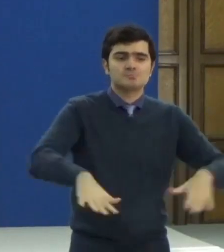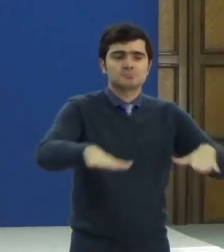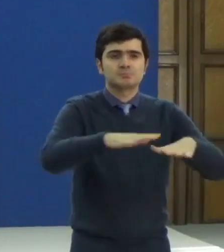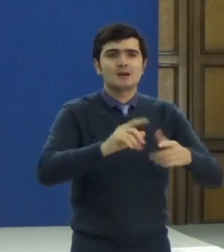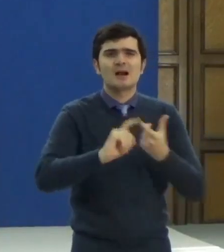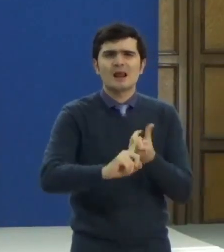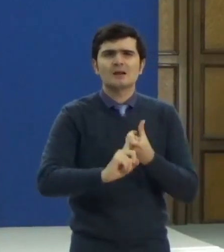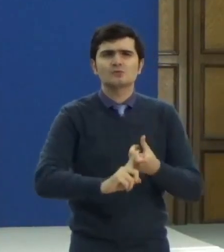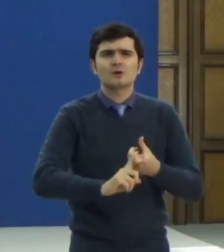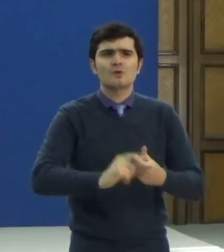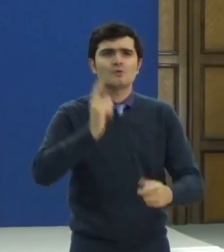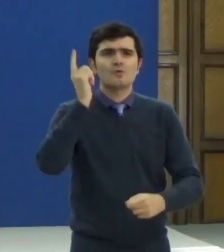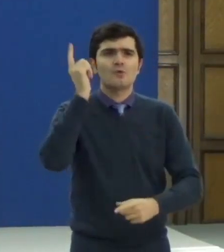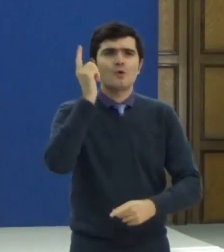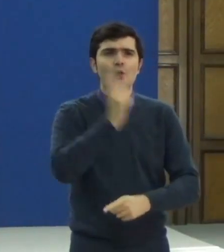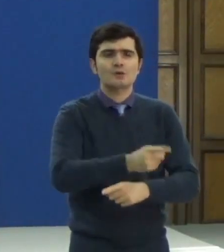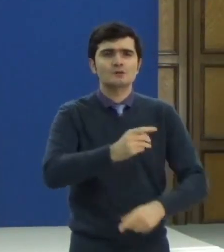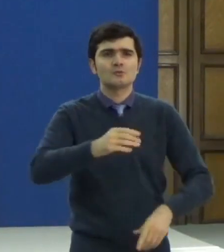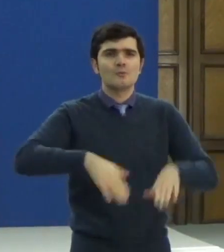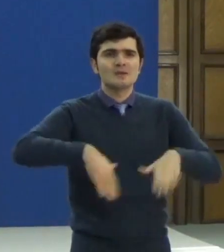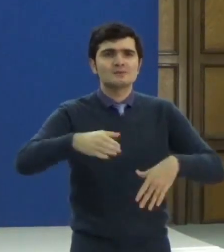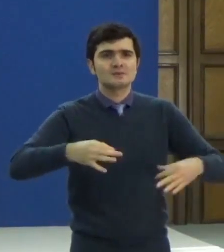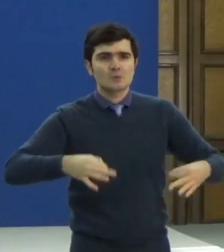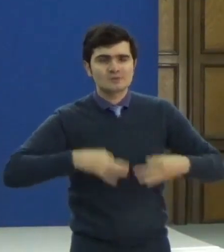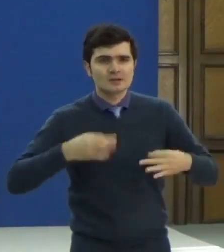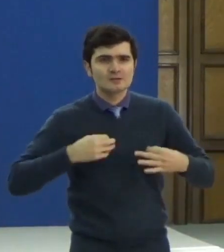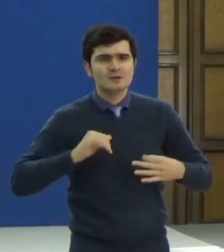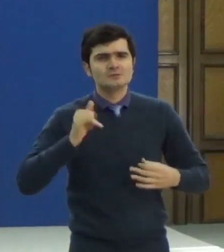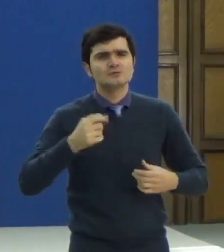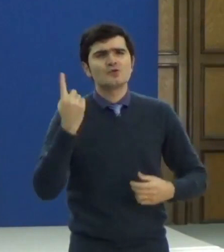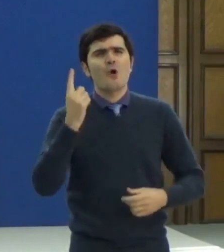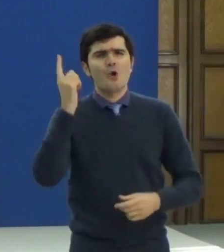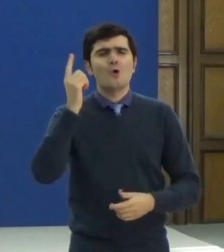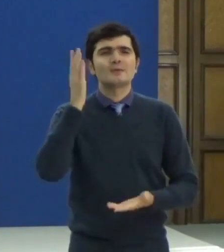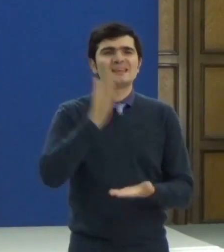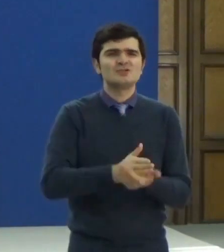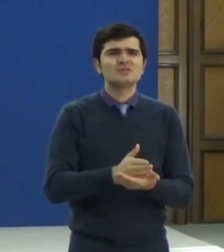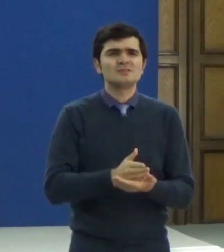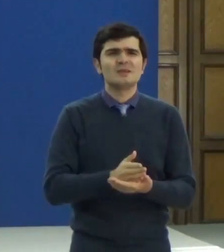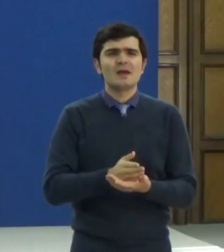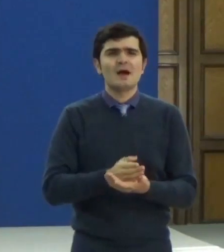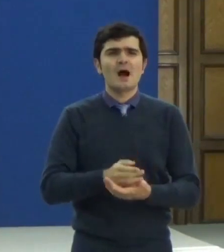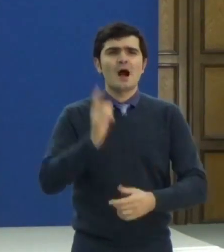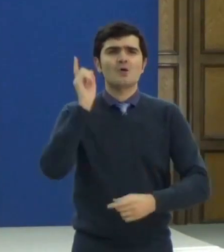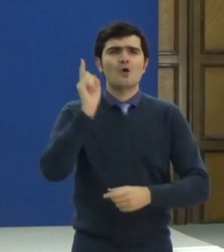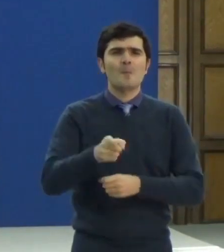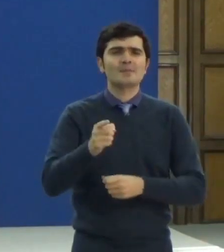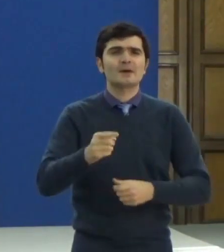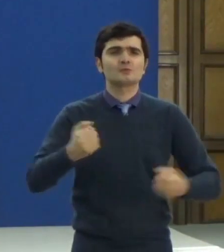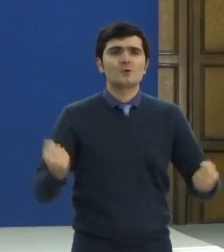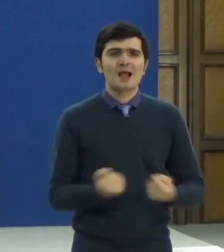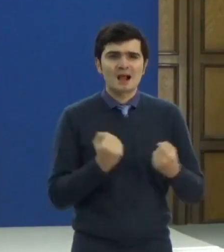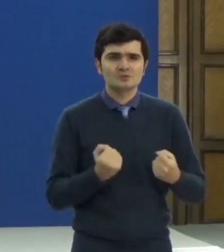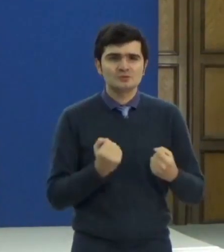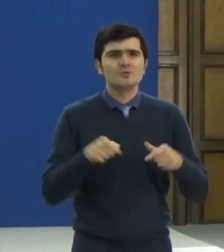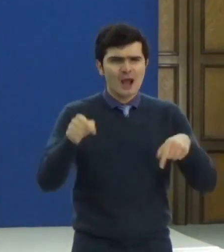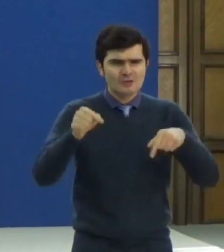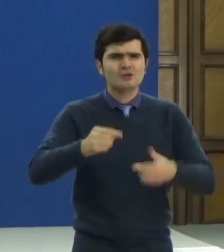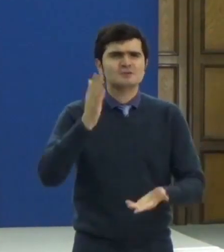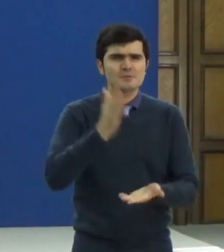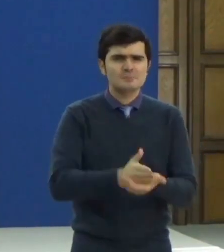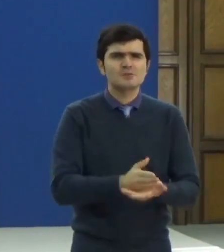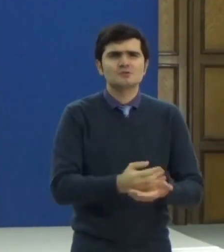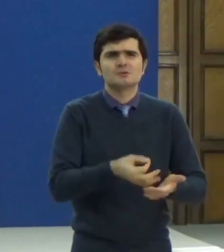la ordinul Ministerului Sănătății și o decizie a comandantului acțiunii care prevedeau